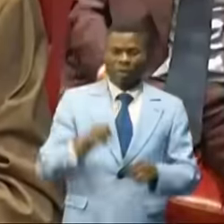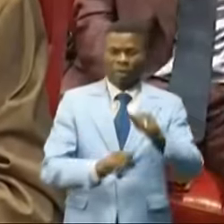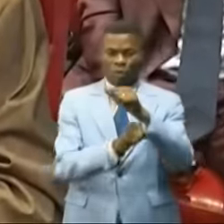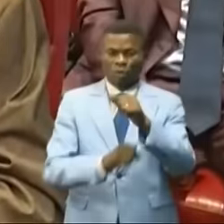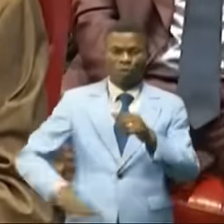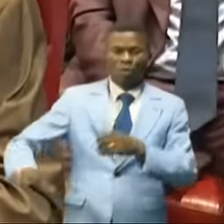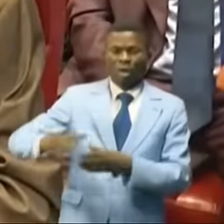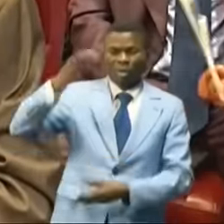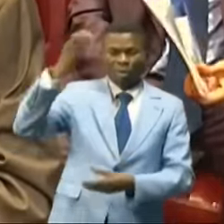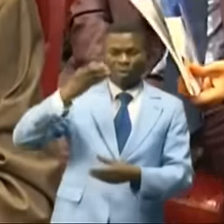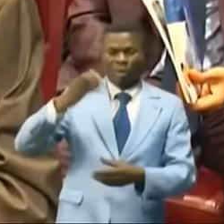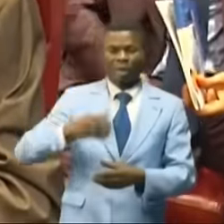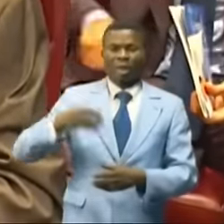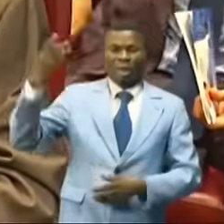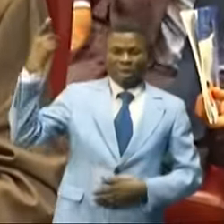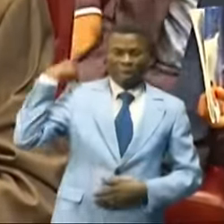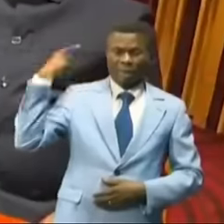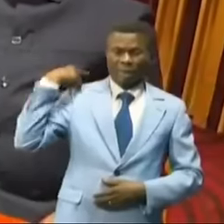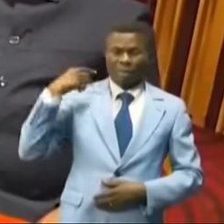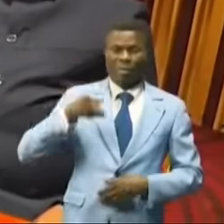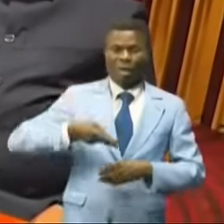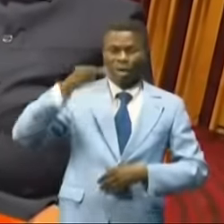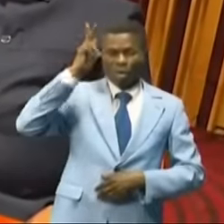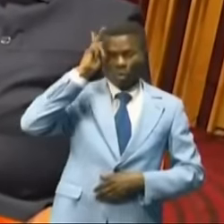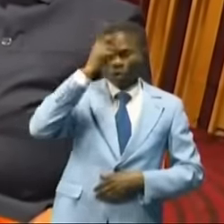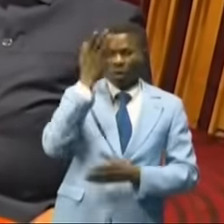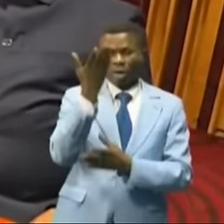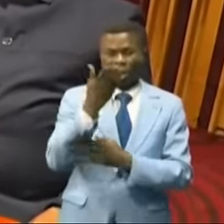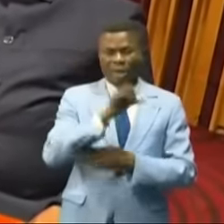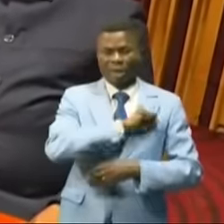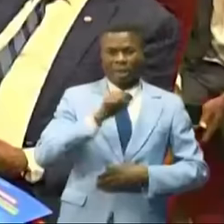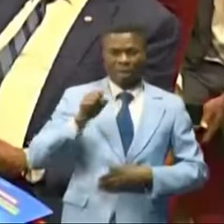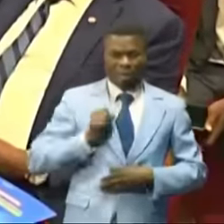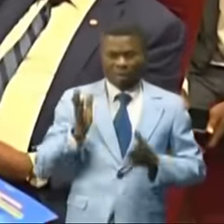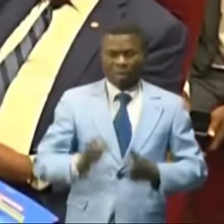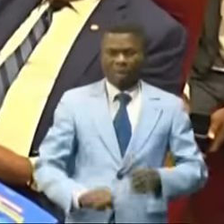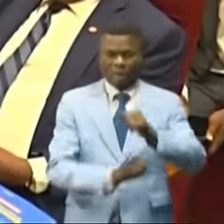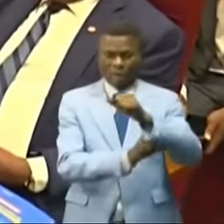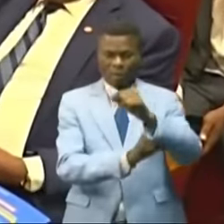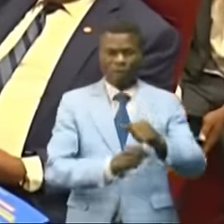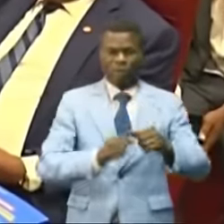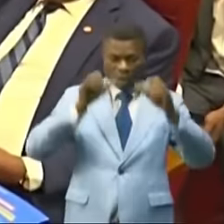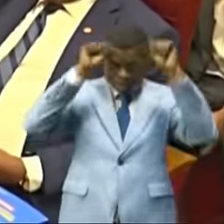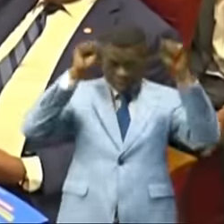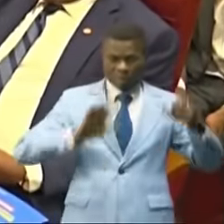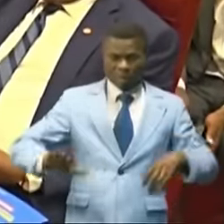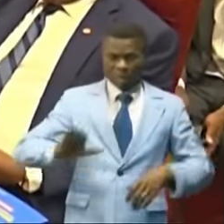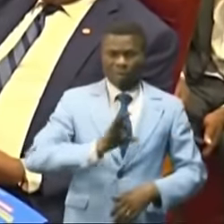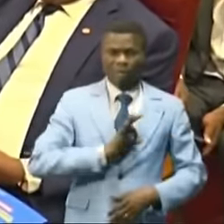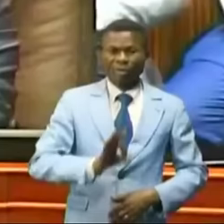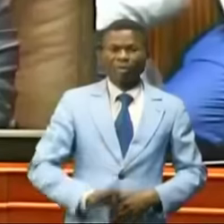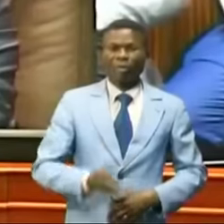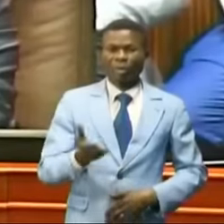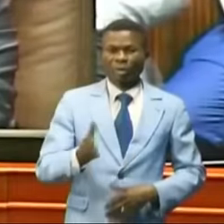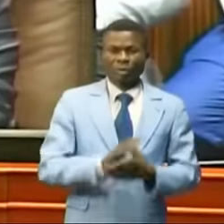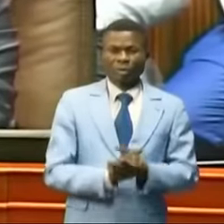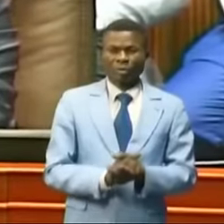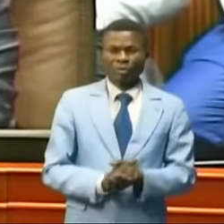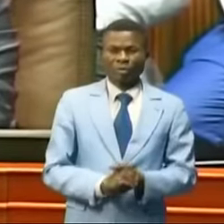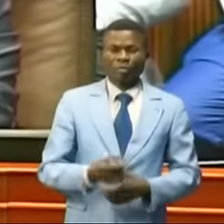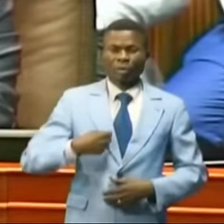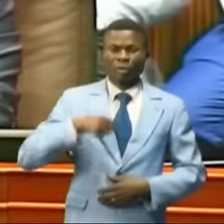du Haut-Katanga a invité tous les sénateurs à demeurer derrière les commandants suprêmes. Nous avons tous